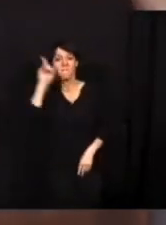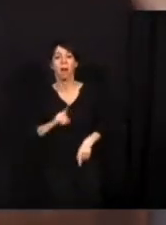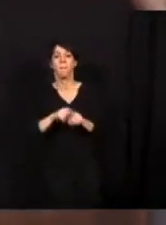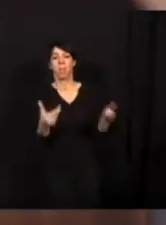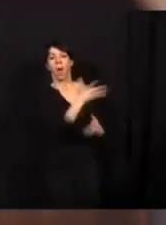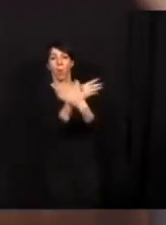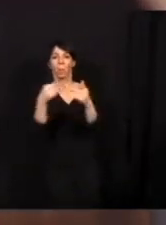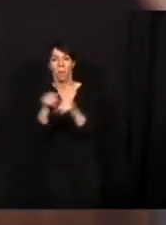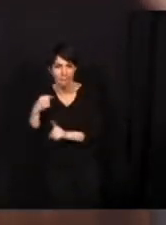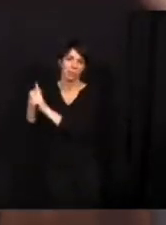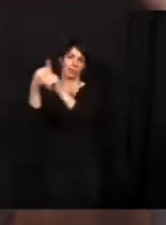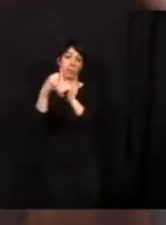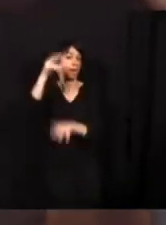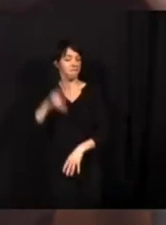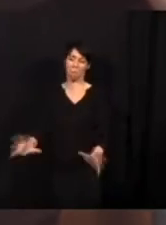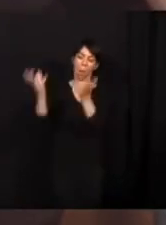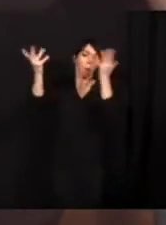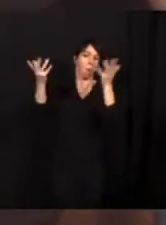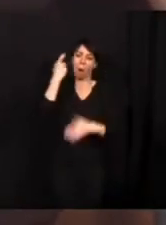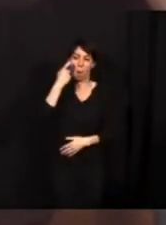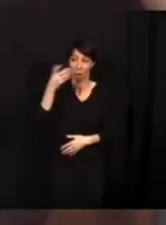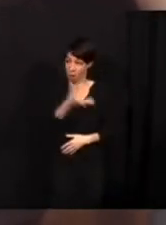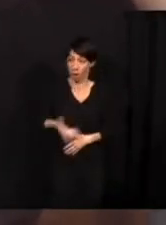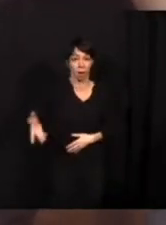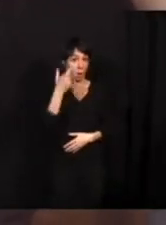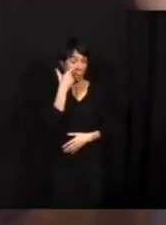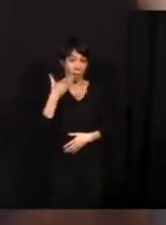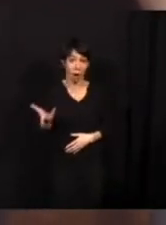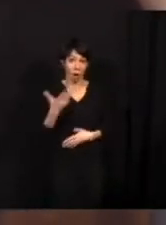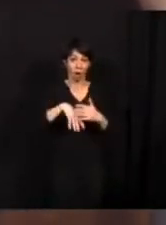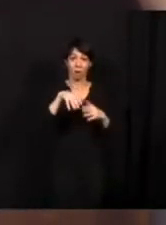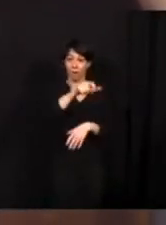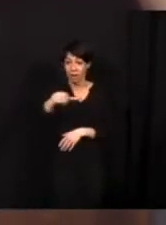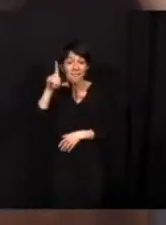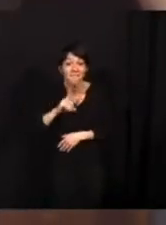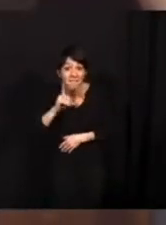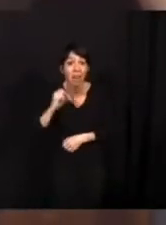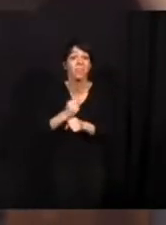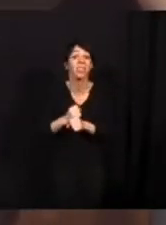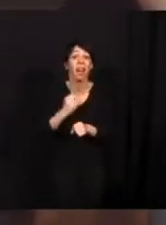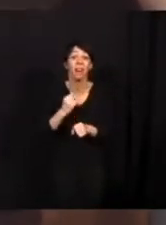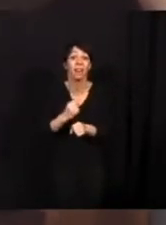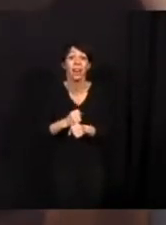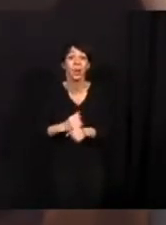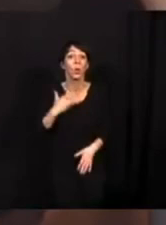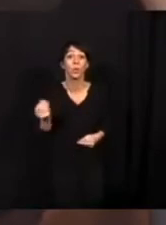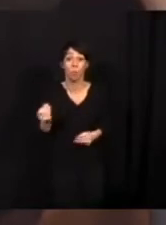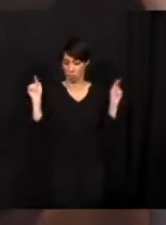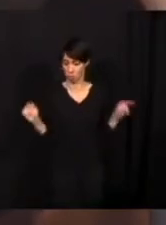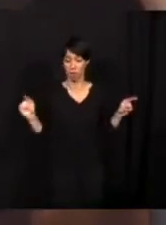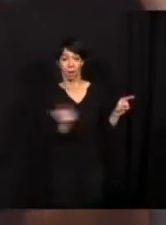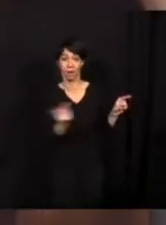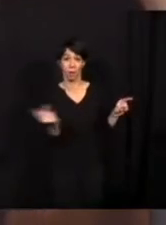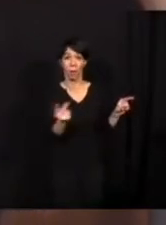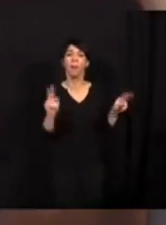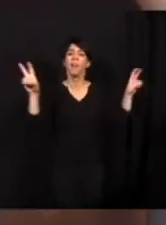femmes, en première ligne dans les secteurs les plus indispensables à la société comme à la maison. Parlons charge mentale. Partager les tâches, c'est bien. Penser à le